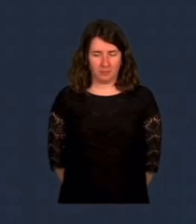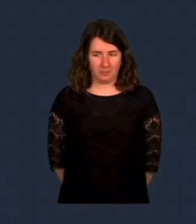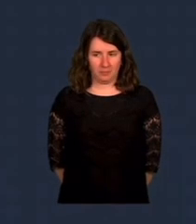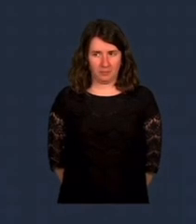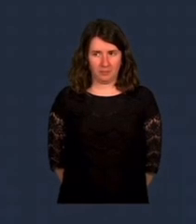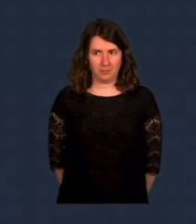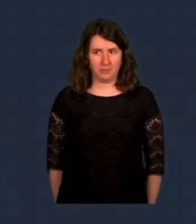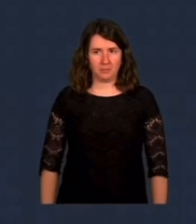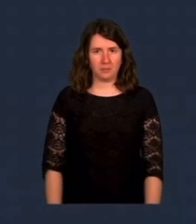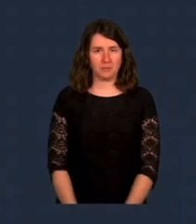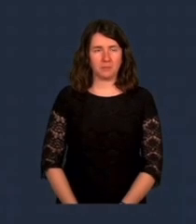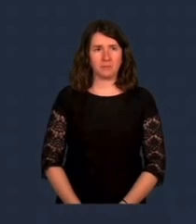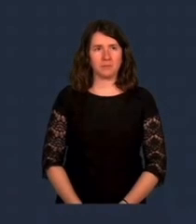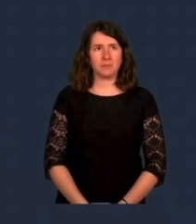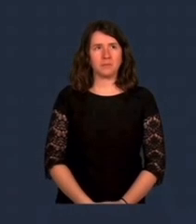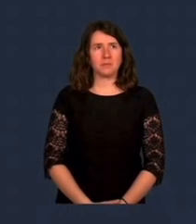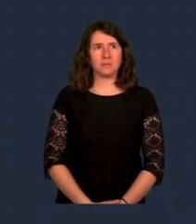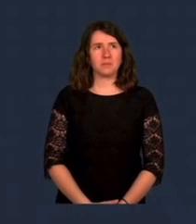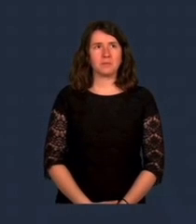Monsieur Blanchon.